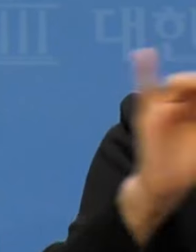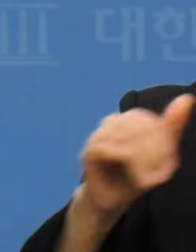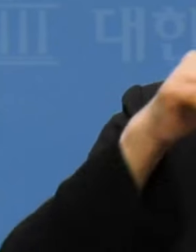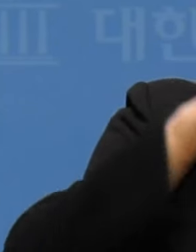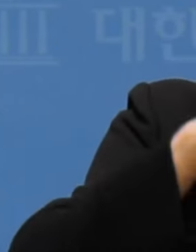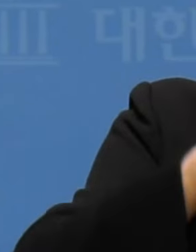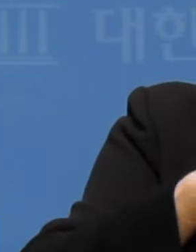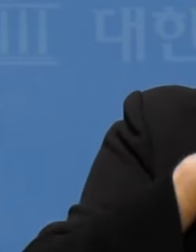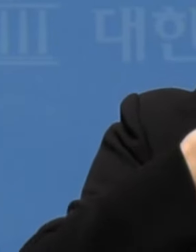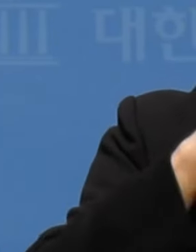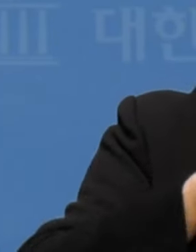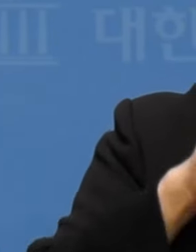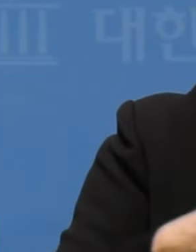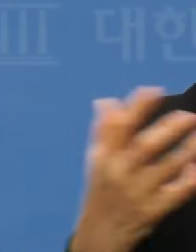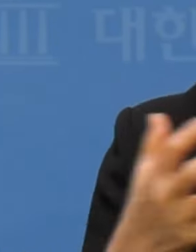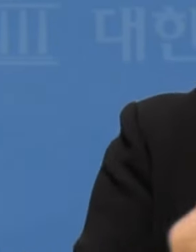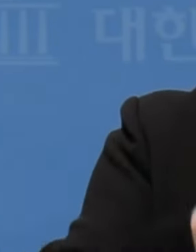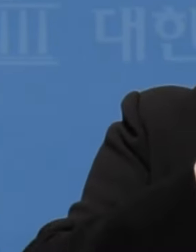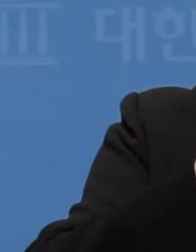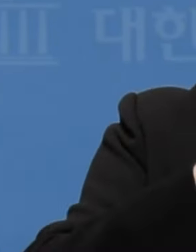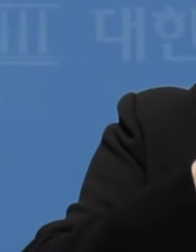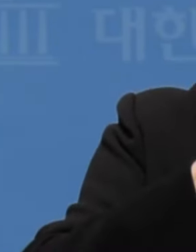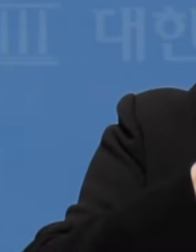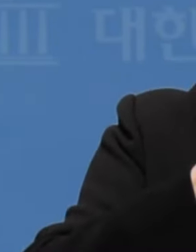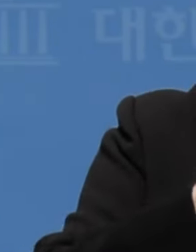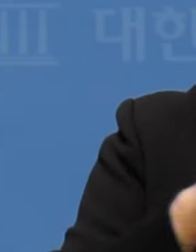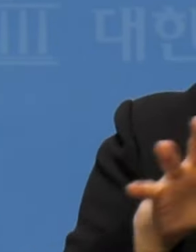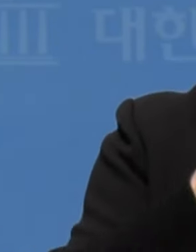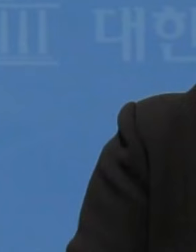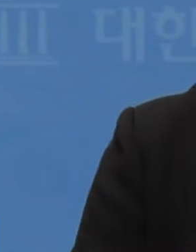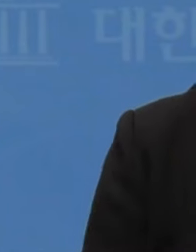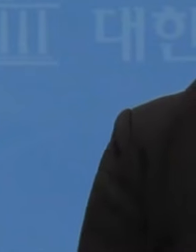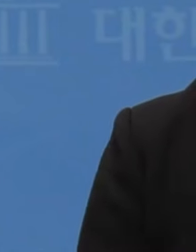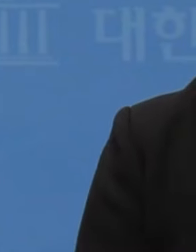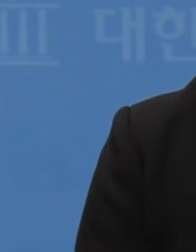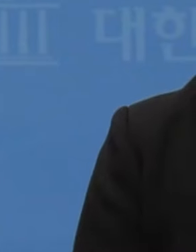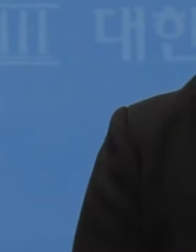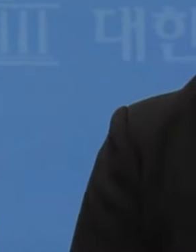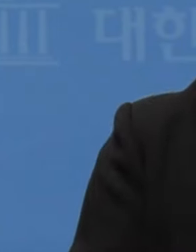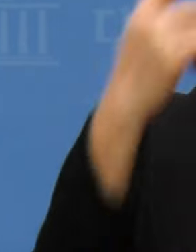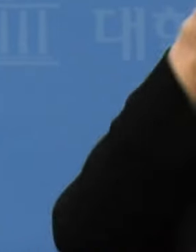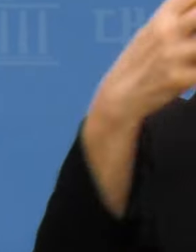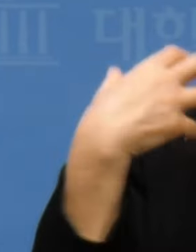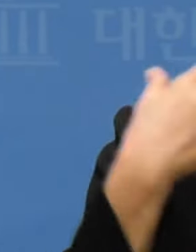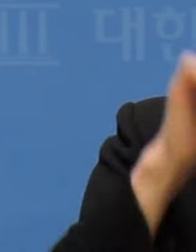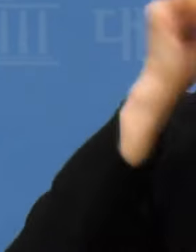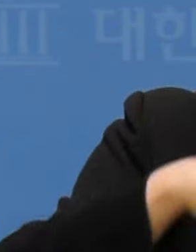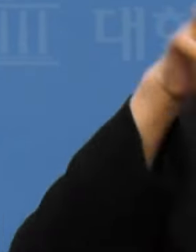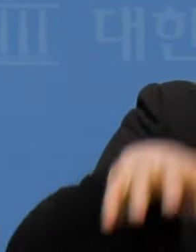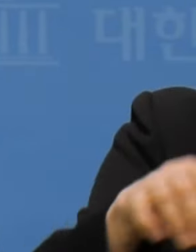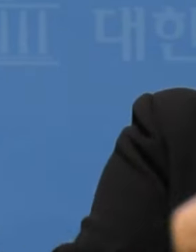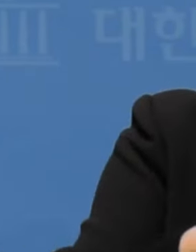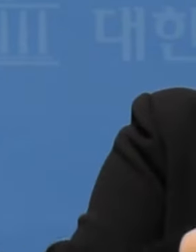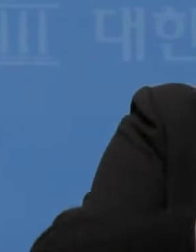속은 멍들고 심장은 갈기갈기 찢어졌습니다. 지난 정부는 중국에서